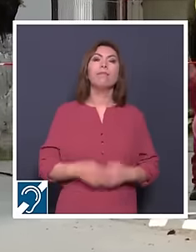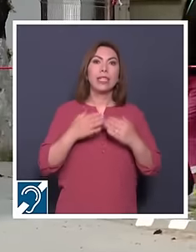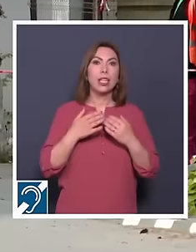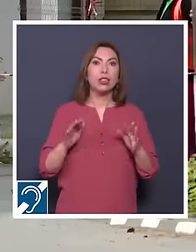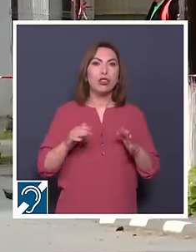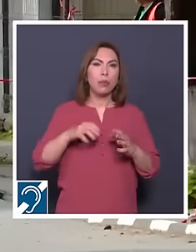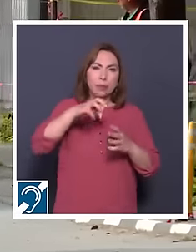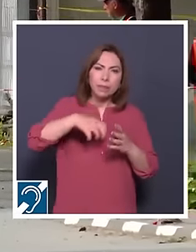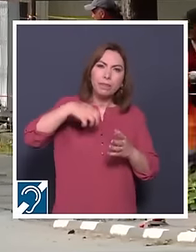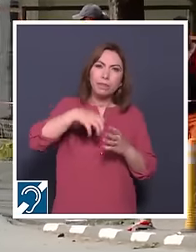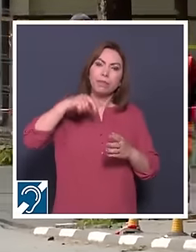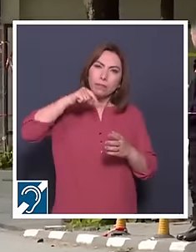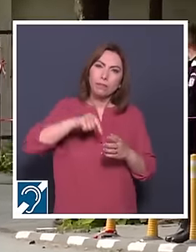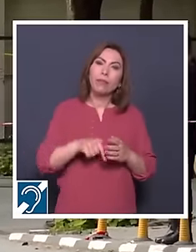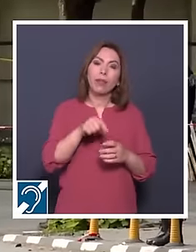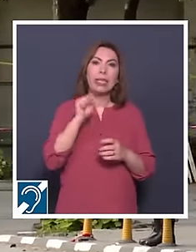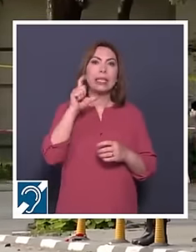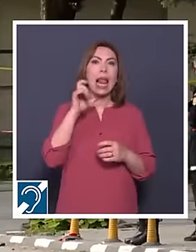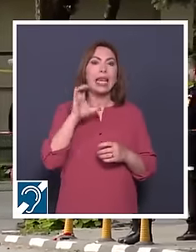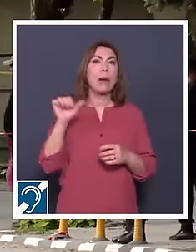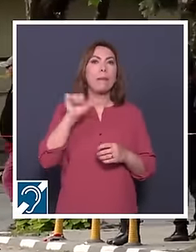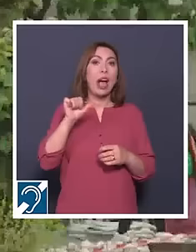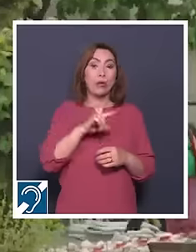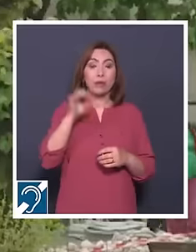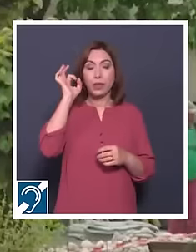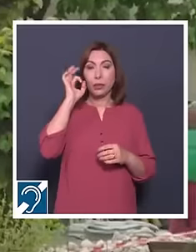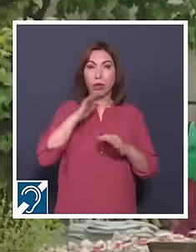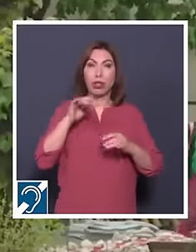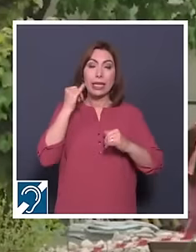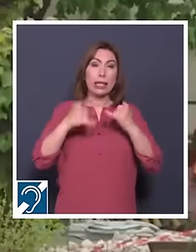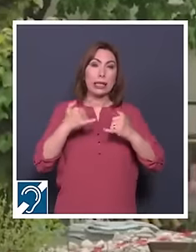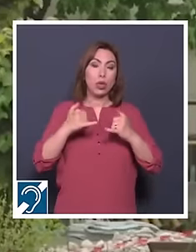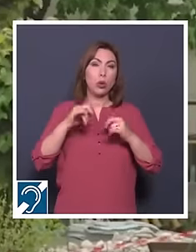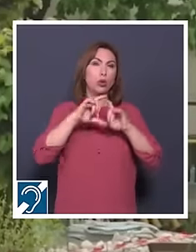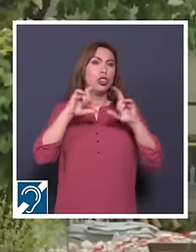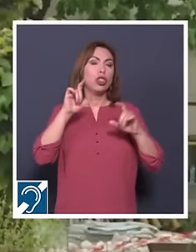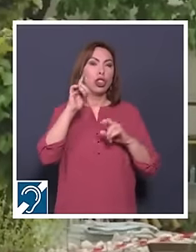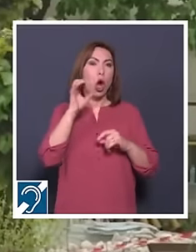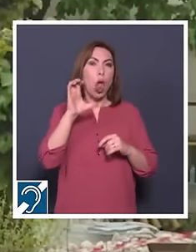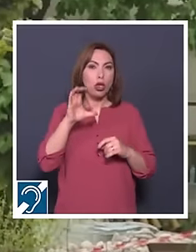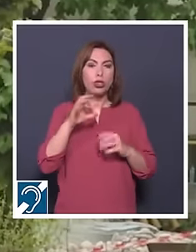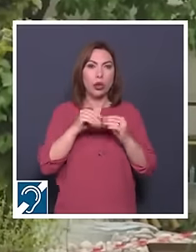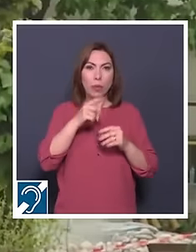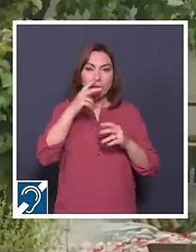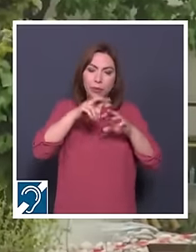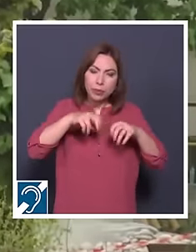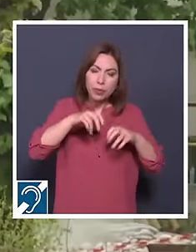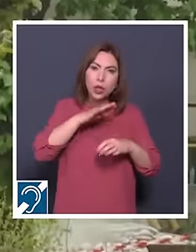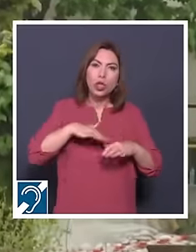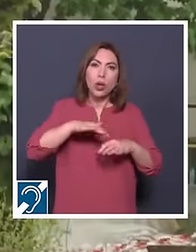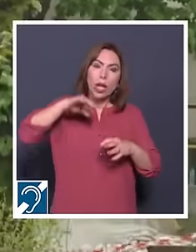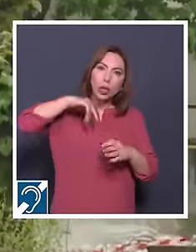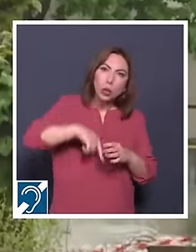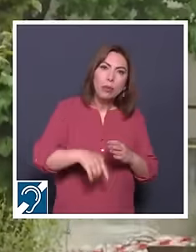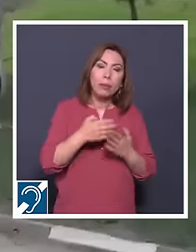Încep forajele la Slănic Prahova. Specialiștii de la Institutul Geologic al României vor sonda zona surpată pentru a înțelege